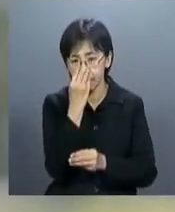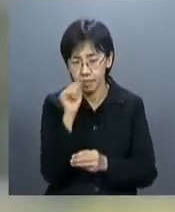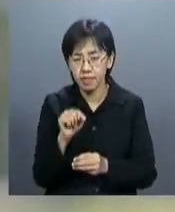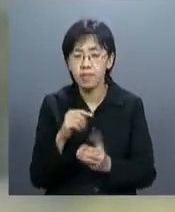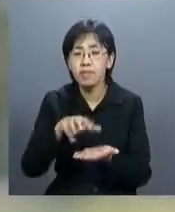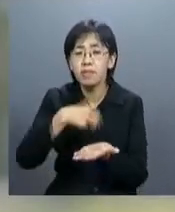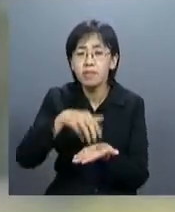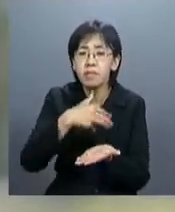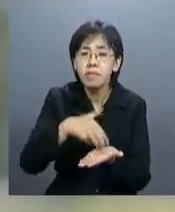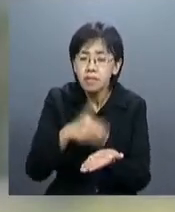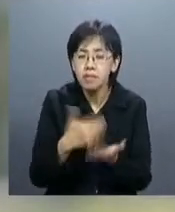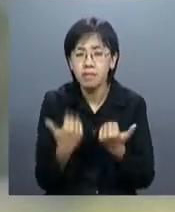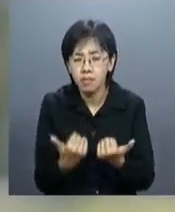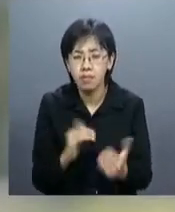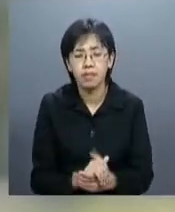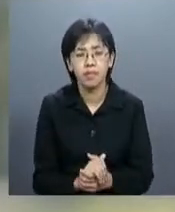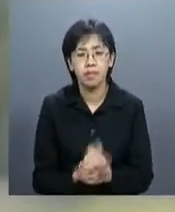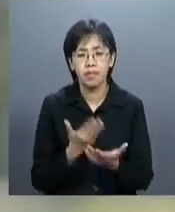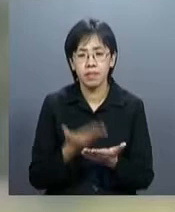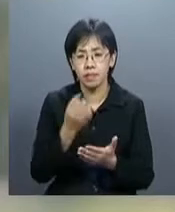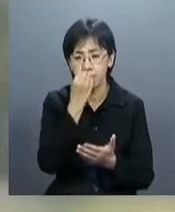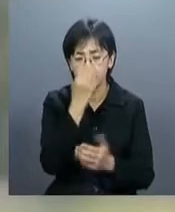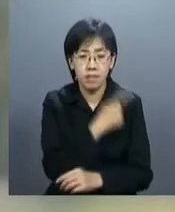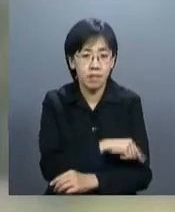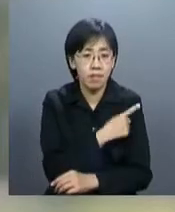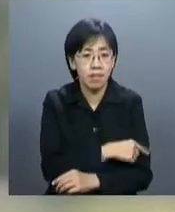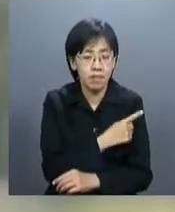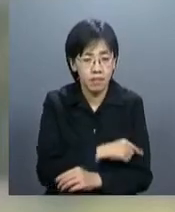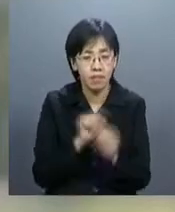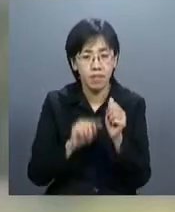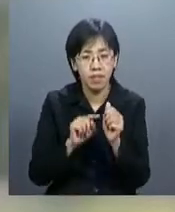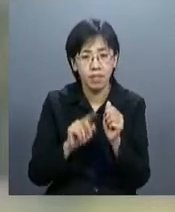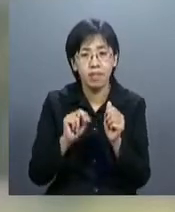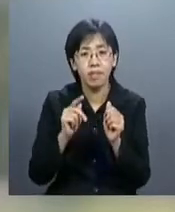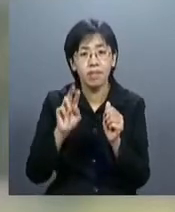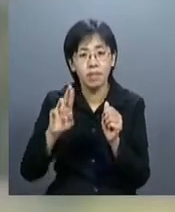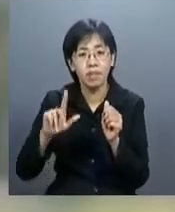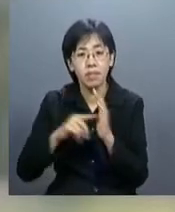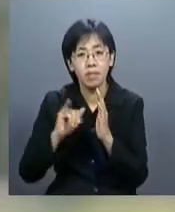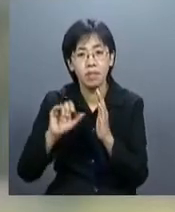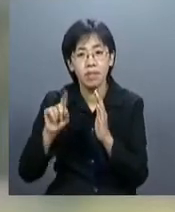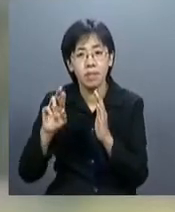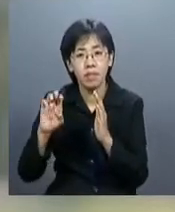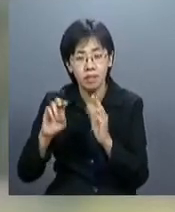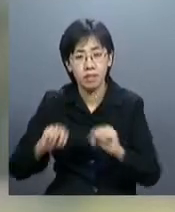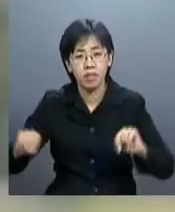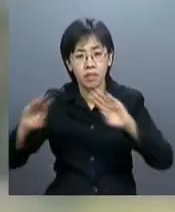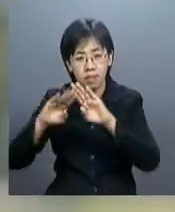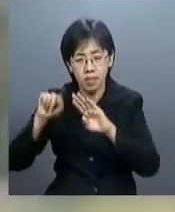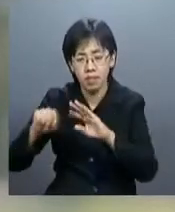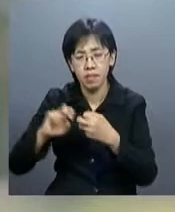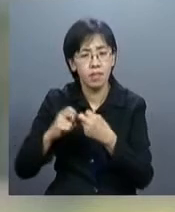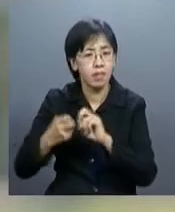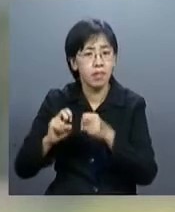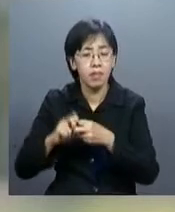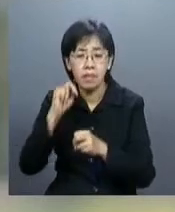ให้ฟังค่ะว่าการเพิ่มจำนวนรับซื้อดอกมะลิจากพื้นที่อำเภอนครชัยศรีจังหวัดนครปฐมซึ่งเป็นพื้นที่ที่ยังไม่ได้รับผลกระ